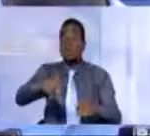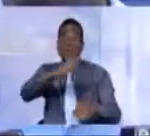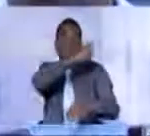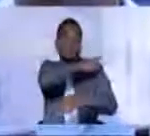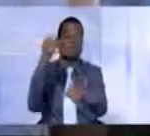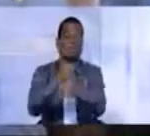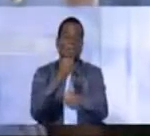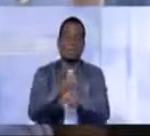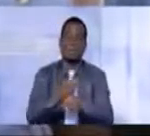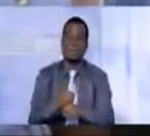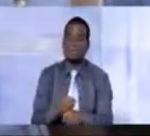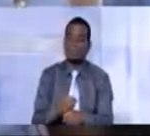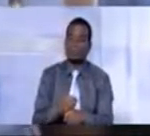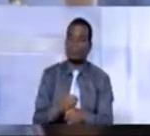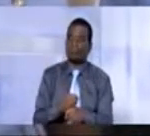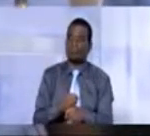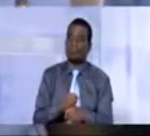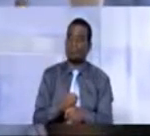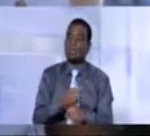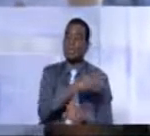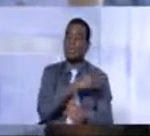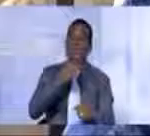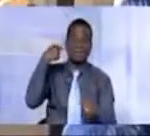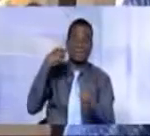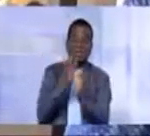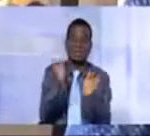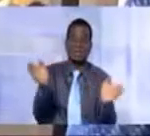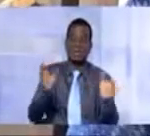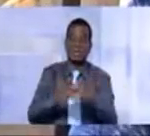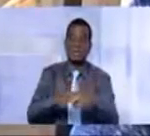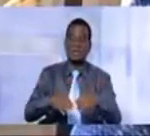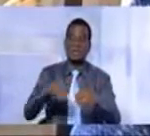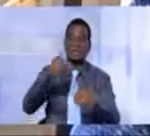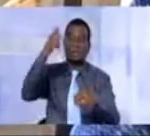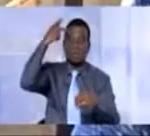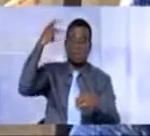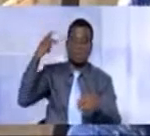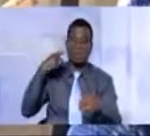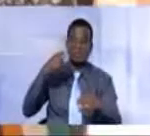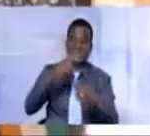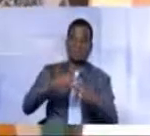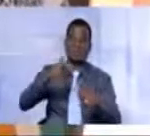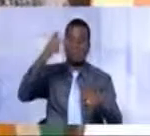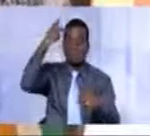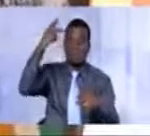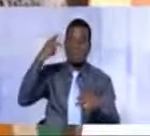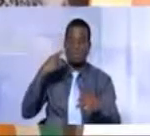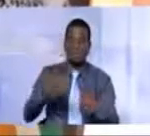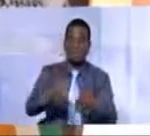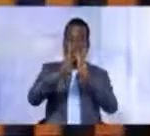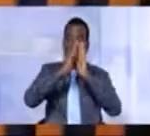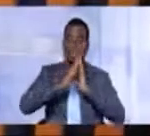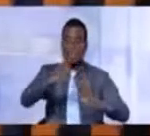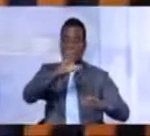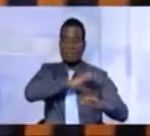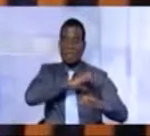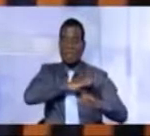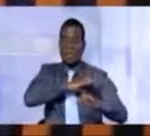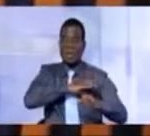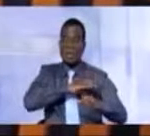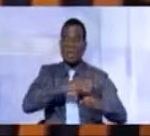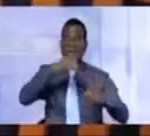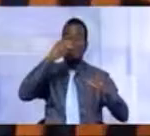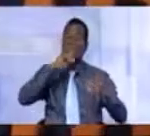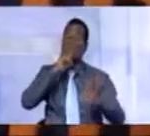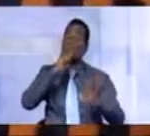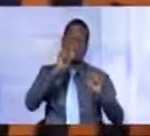de Côte d'Ivoire. Ndir Kouassi, secrétaire général de préfecture, a au nom du préfet de la région de San Pedro exhorté les forces de défense et de sécurité à ne